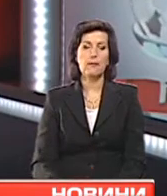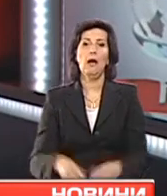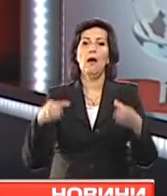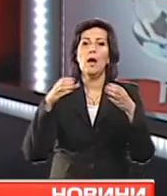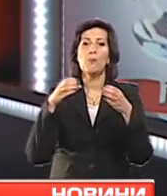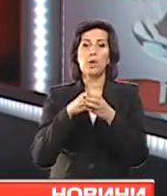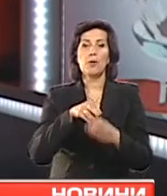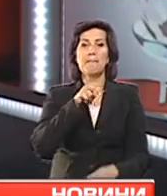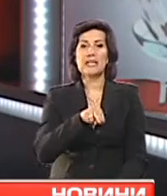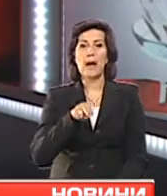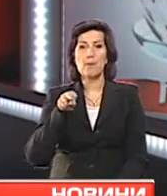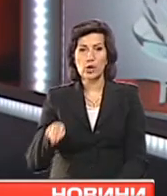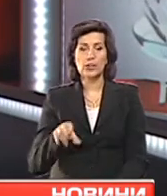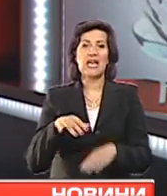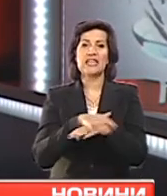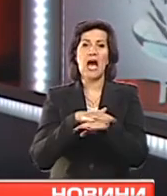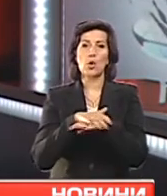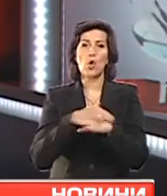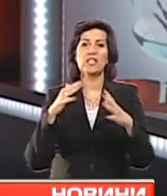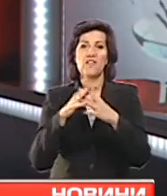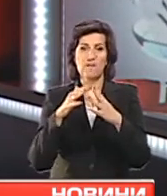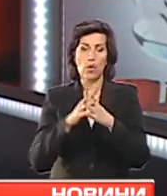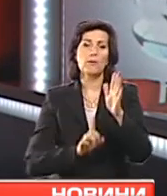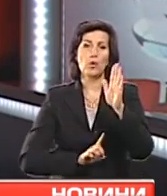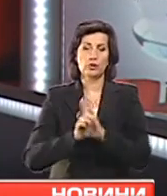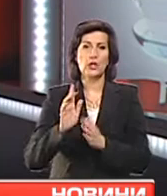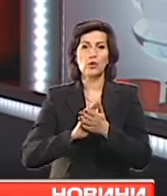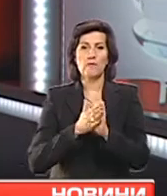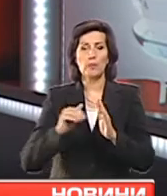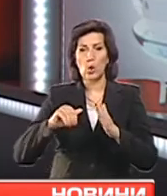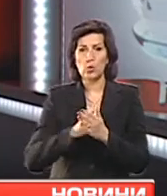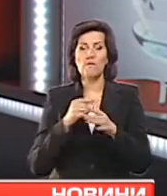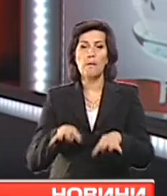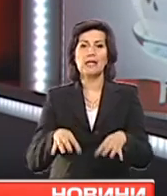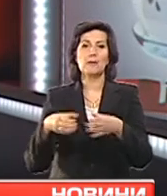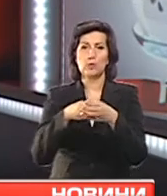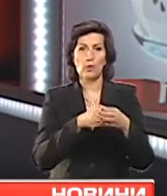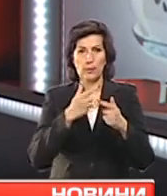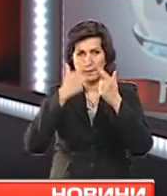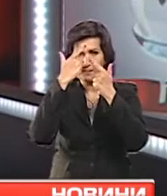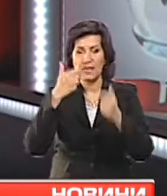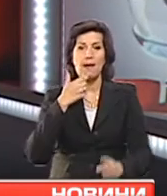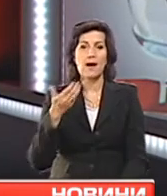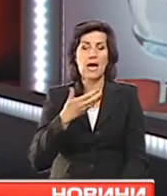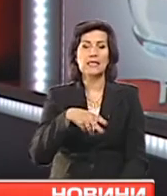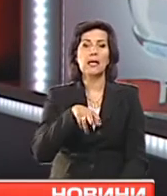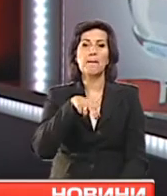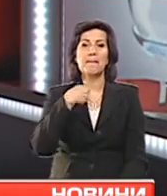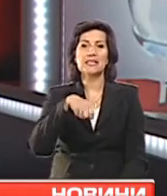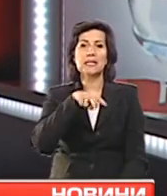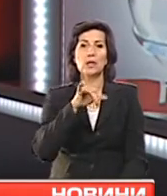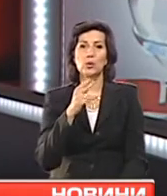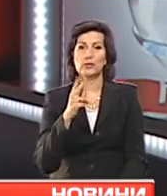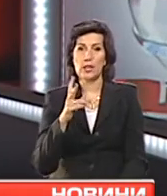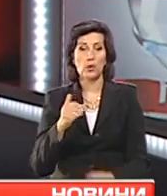Блок Петра Порошенка та Народний фронт уже почали домовлятись про нову парламентську коаліцію. Про це повідомив радник президента Юрій Луценко. За його